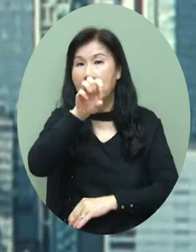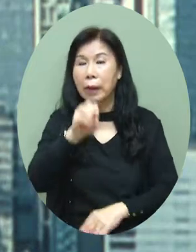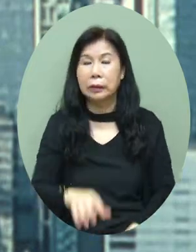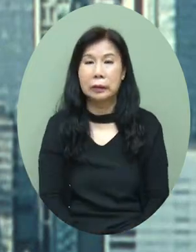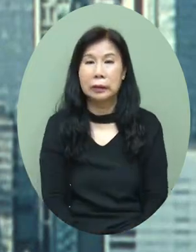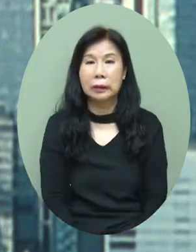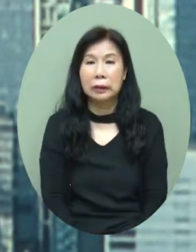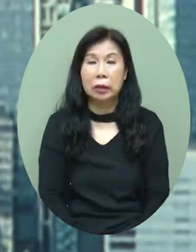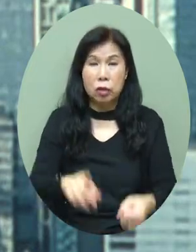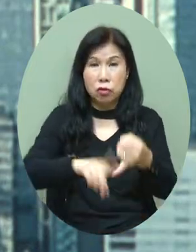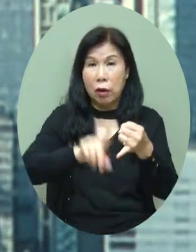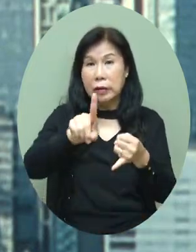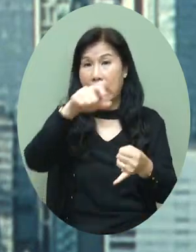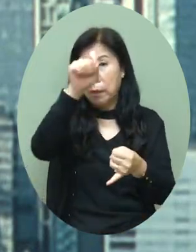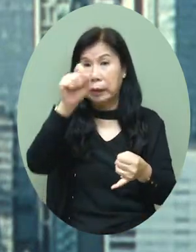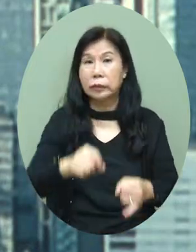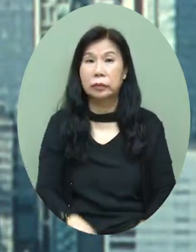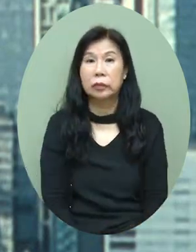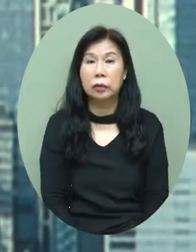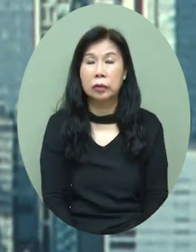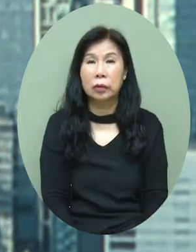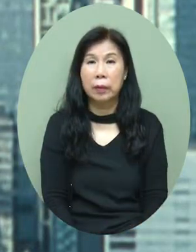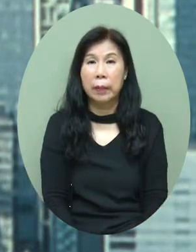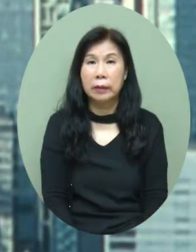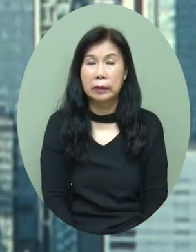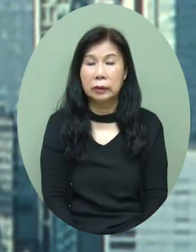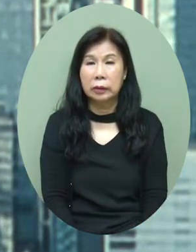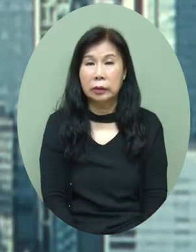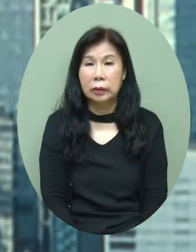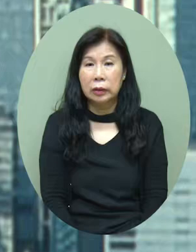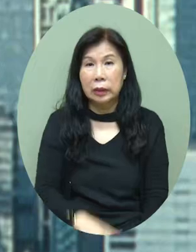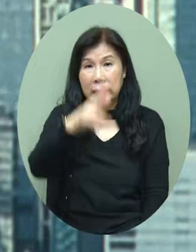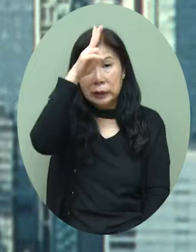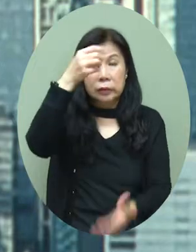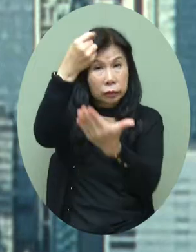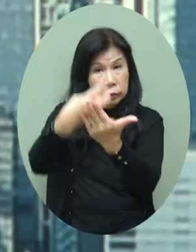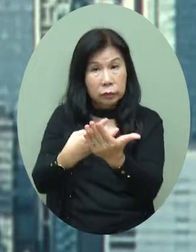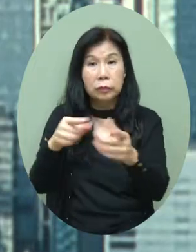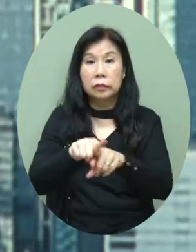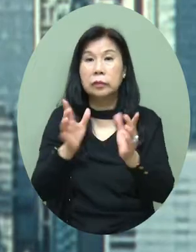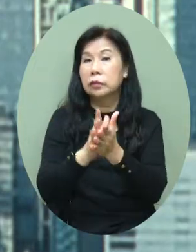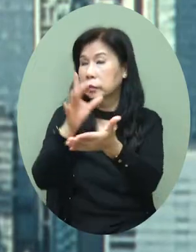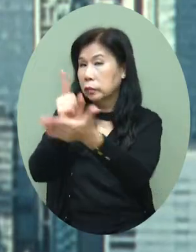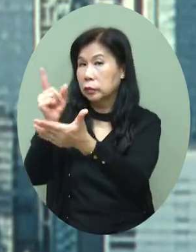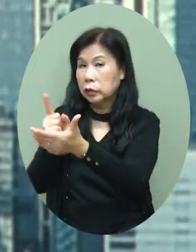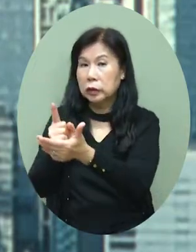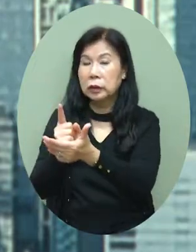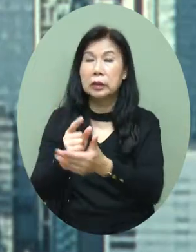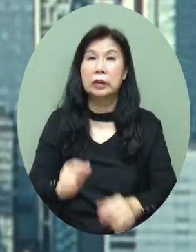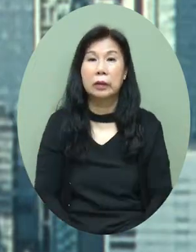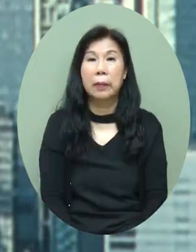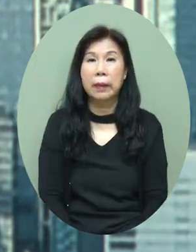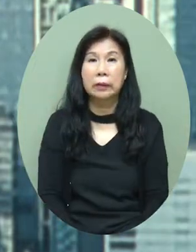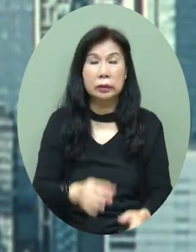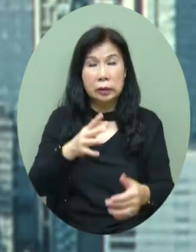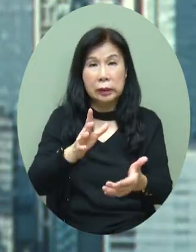好啊，我答埋呢個問題啊。喺我哋嘅政策裏面呢，我哋每一年追蹤嗰個，或者